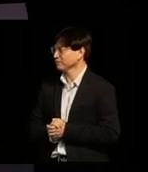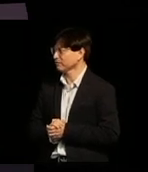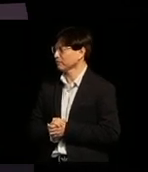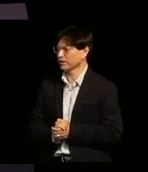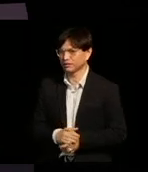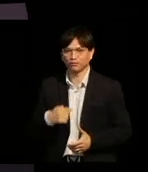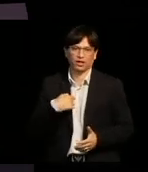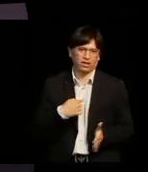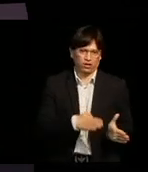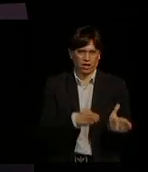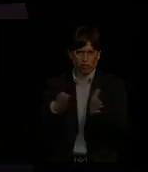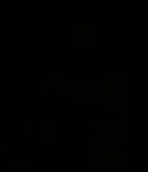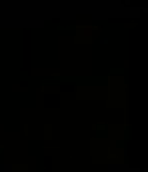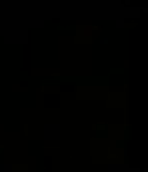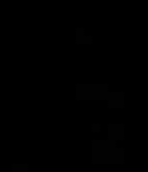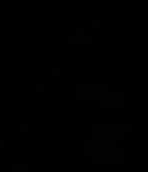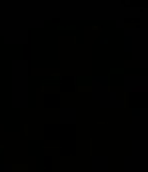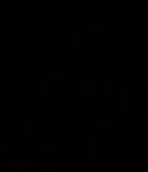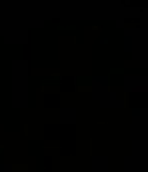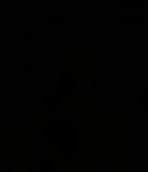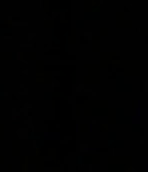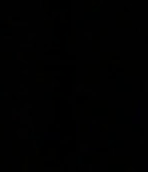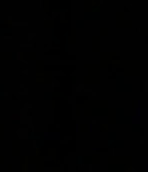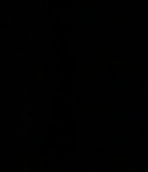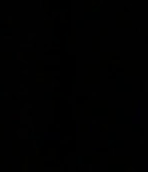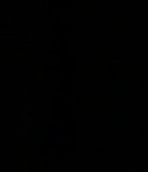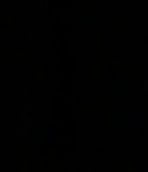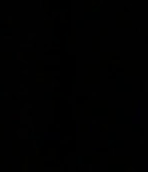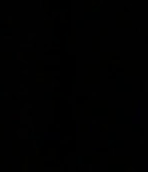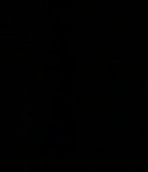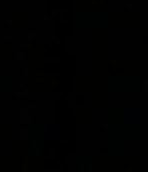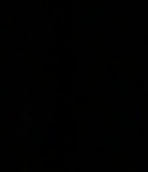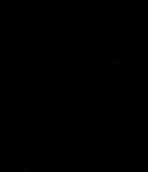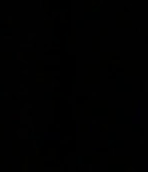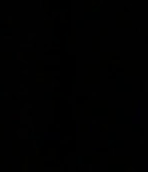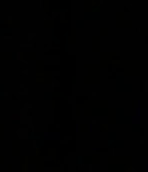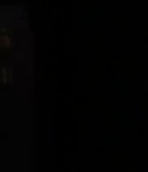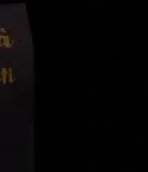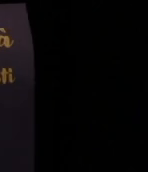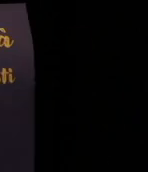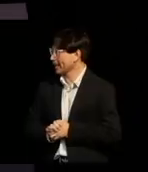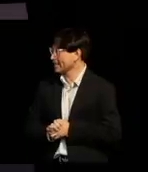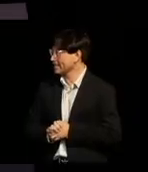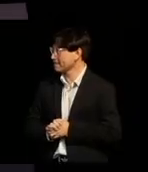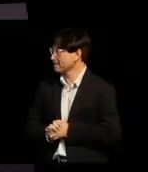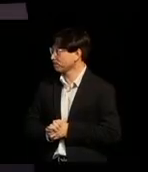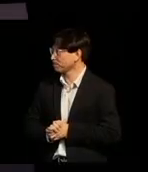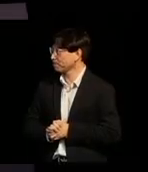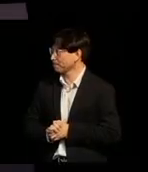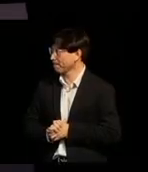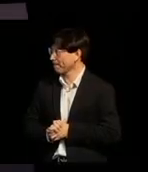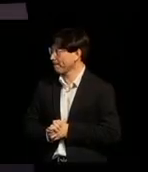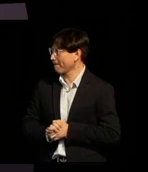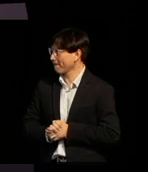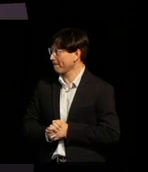linguaggio dei segni e è prezioso il suo servizio perché stiamo facendo le registrazioni e quindi